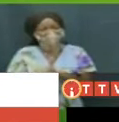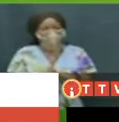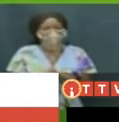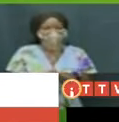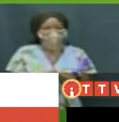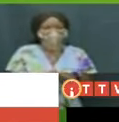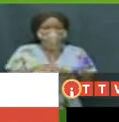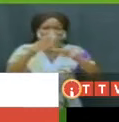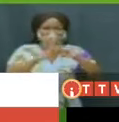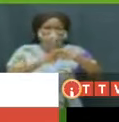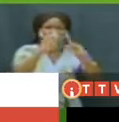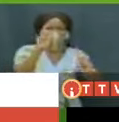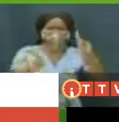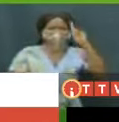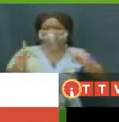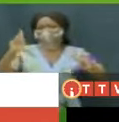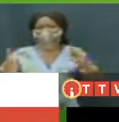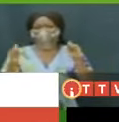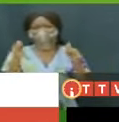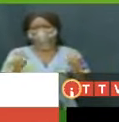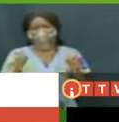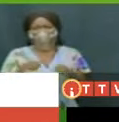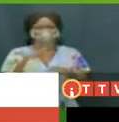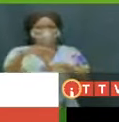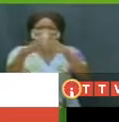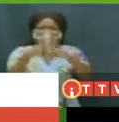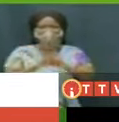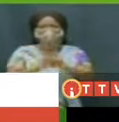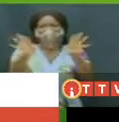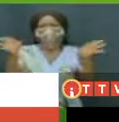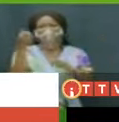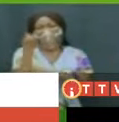kusiya mpata pakati pa ife ndi anzathu kuti tisapatsirane matendawa.